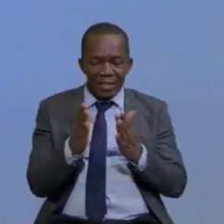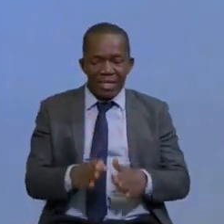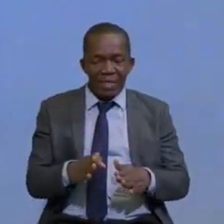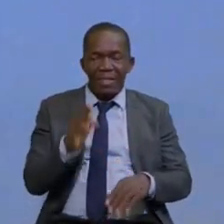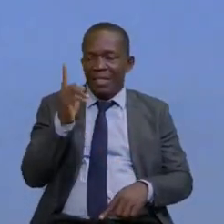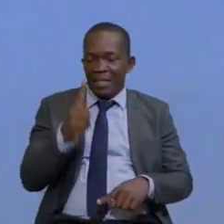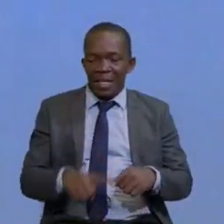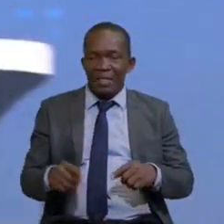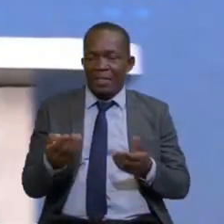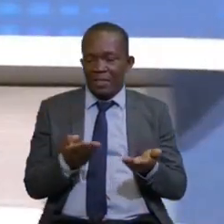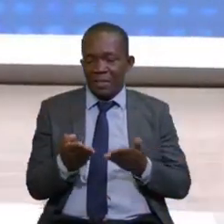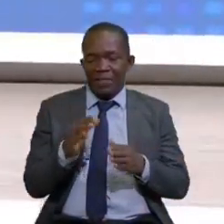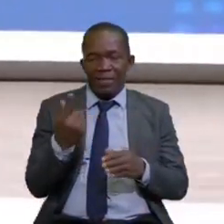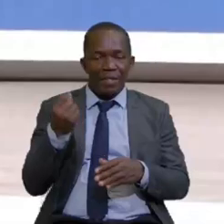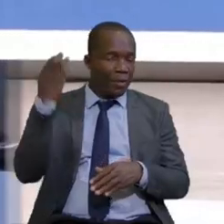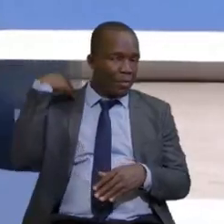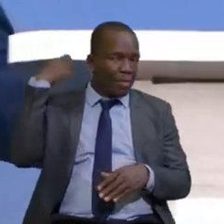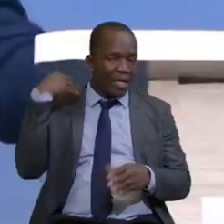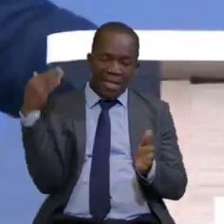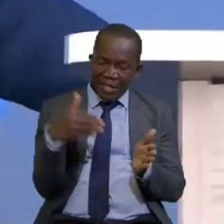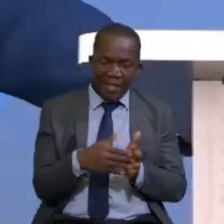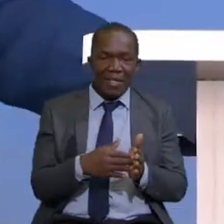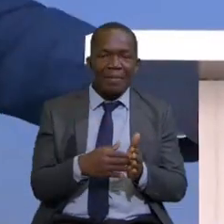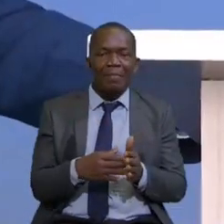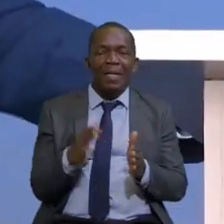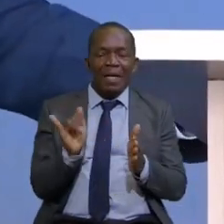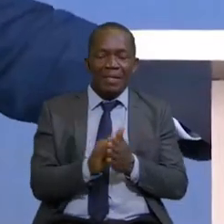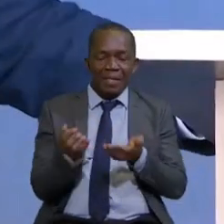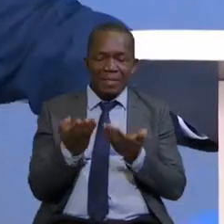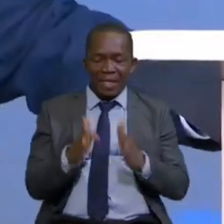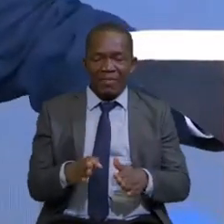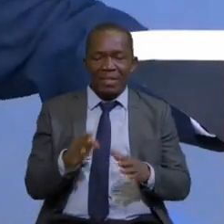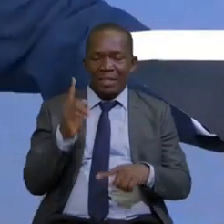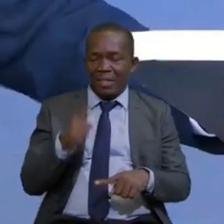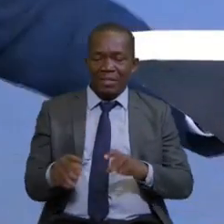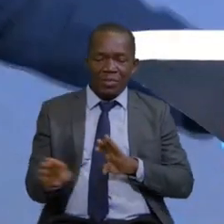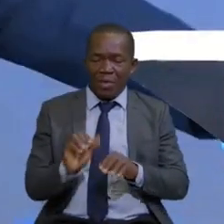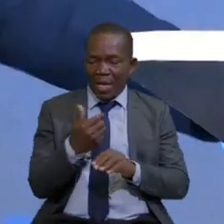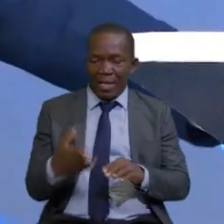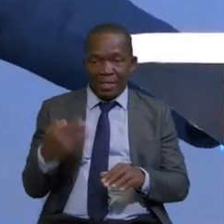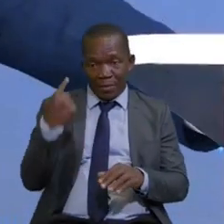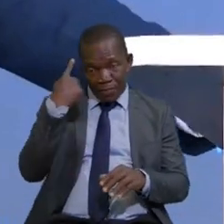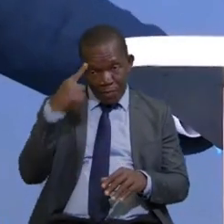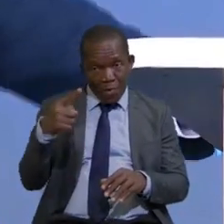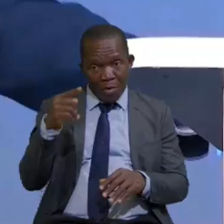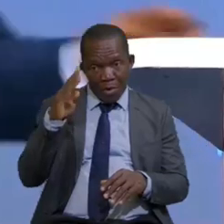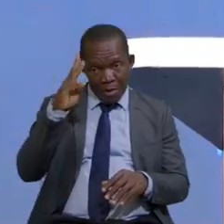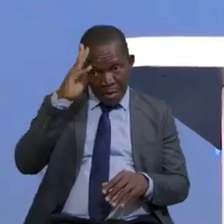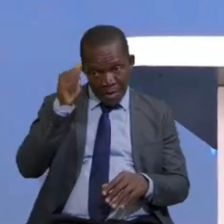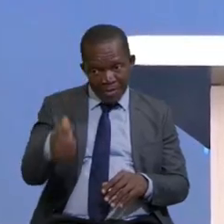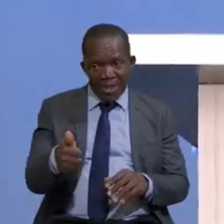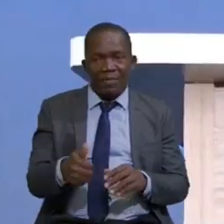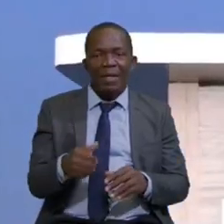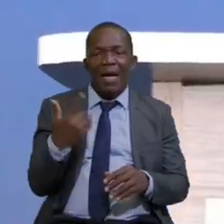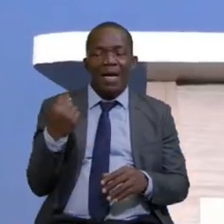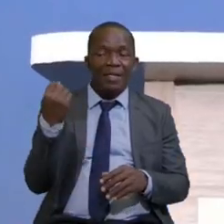À cause de la paralysie. Et le serviteur ne pouvait plus rien faire de lui-même. Et le maître doit prendre soin